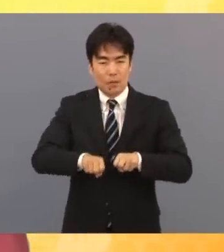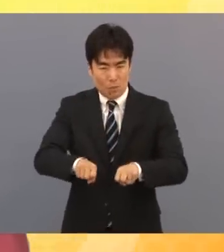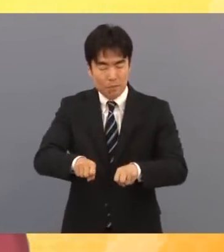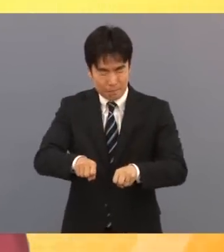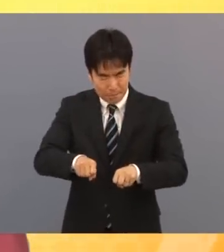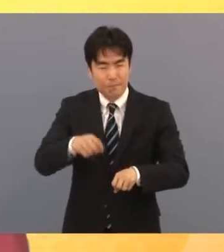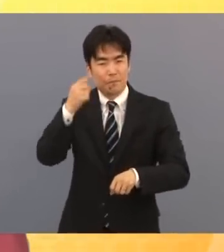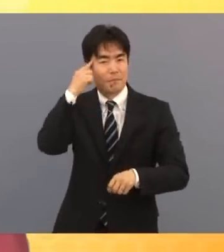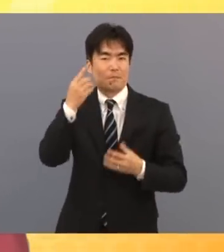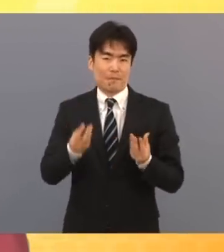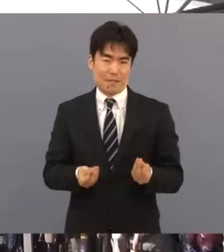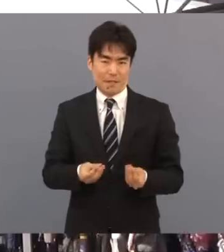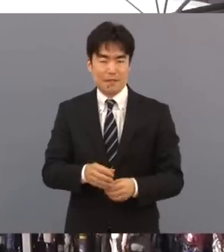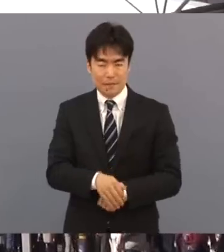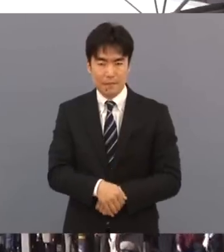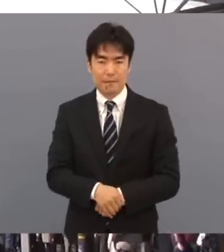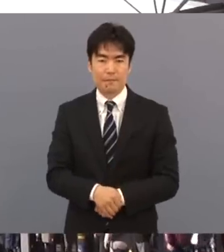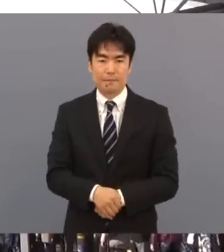いました。